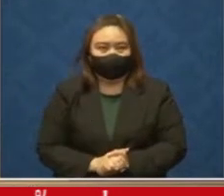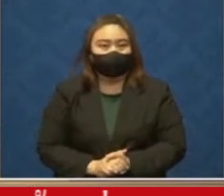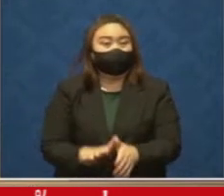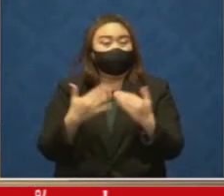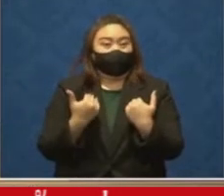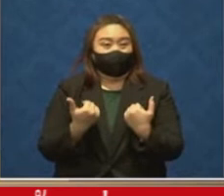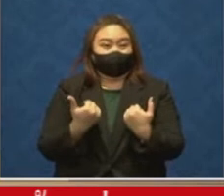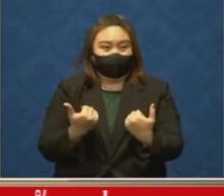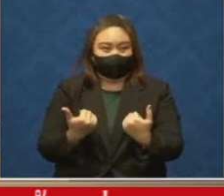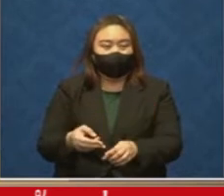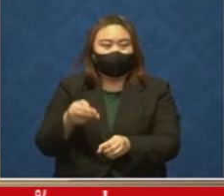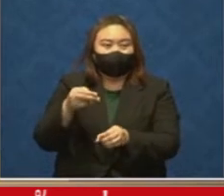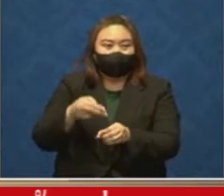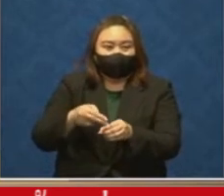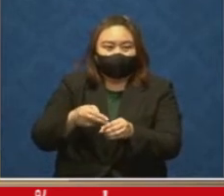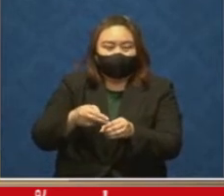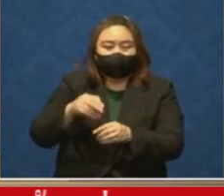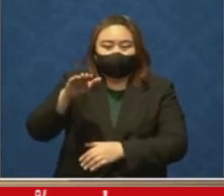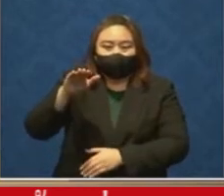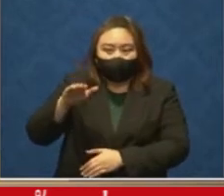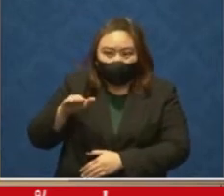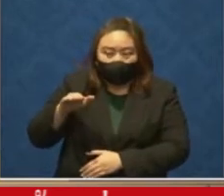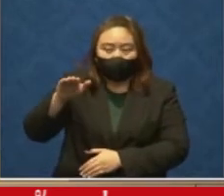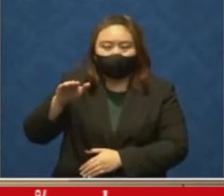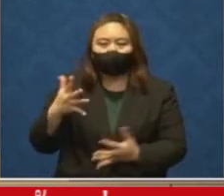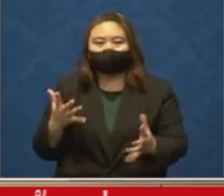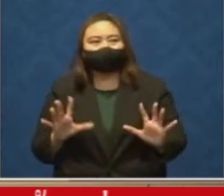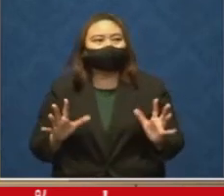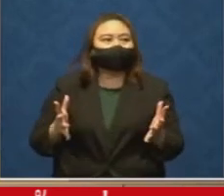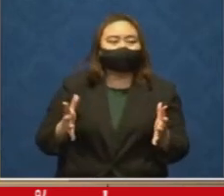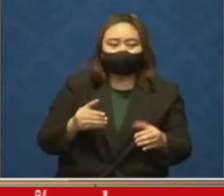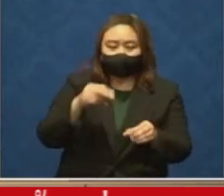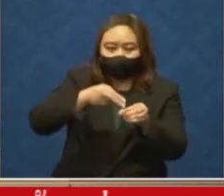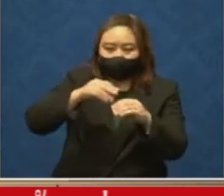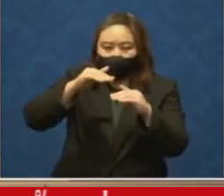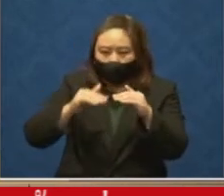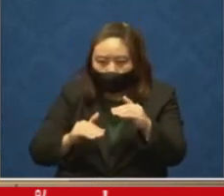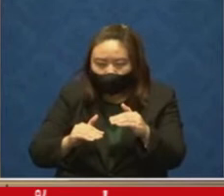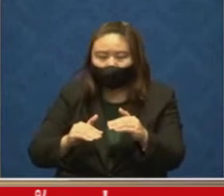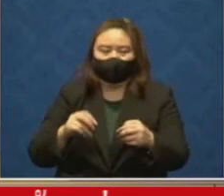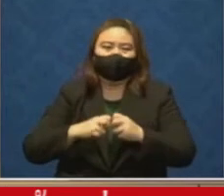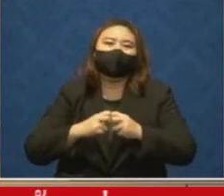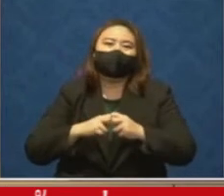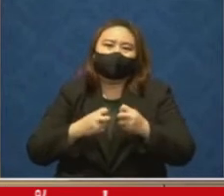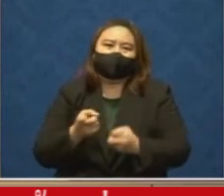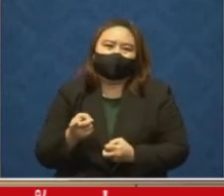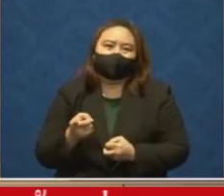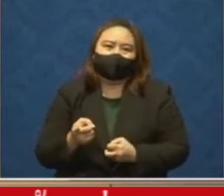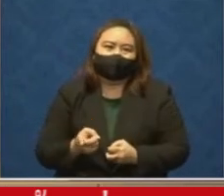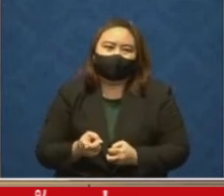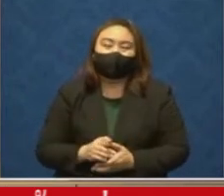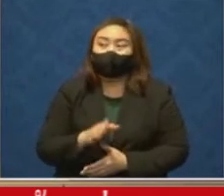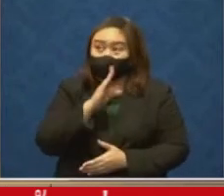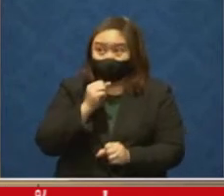ถทางงล็ดทิ้งก็บา..ถึsc ไปี่ปล่อย